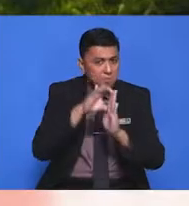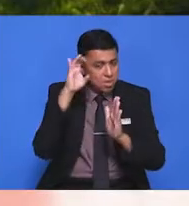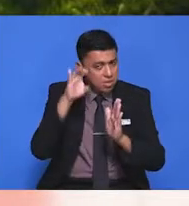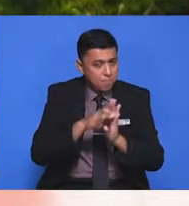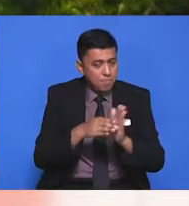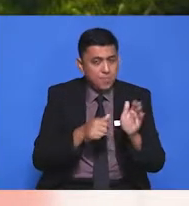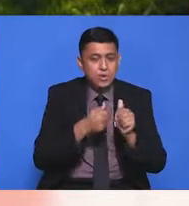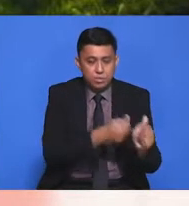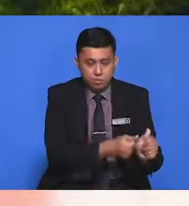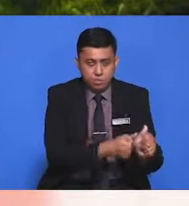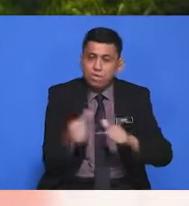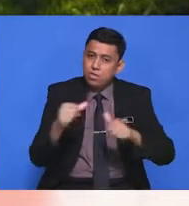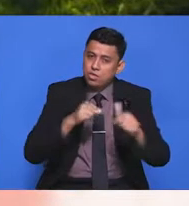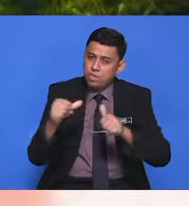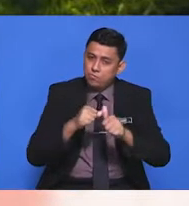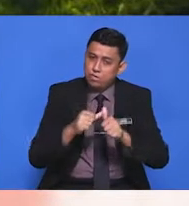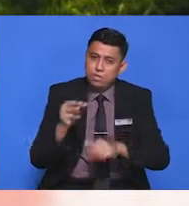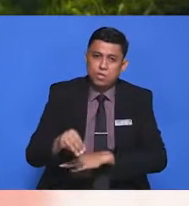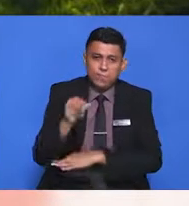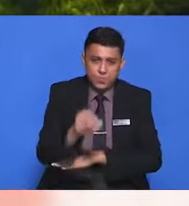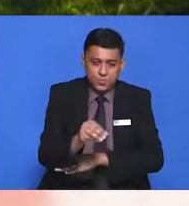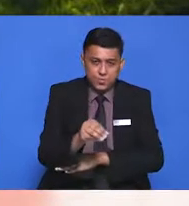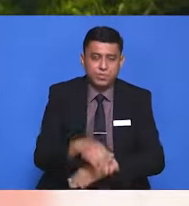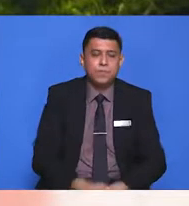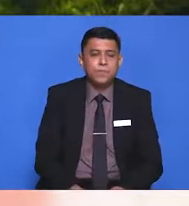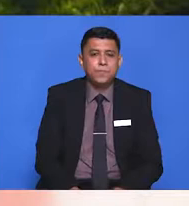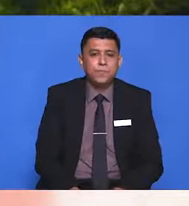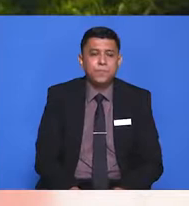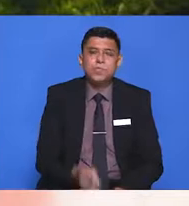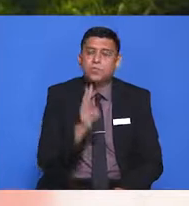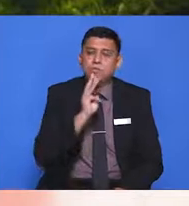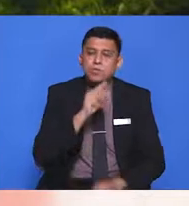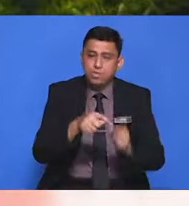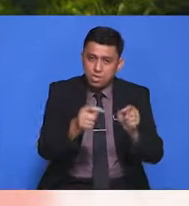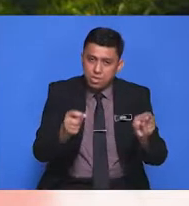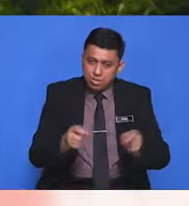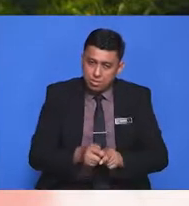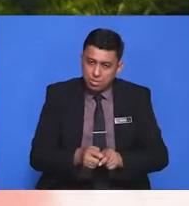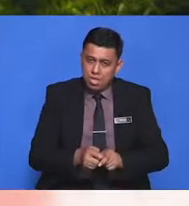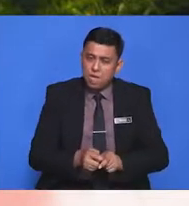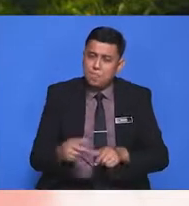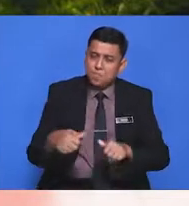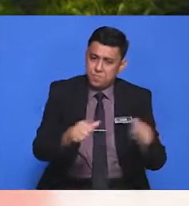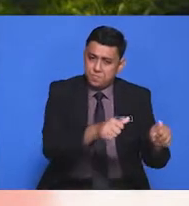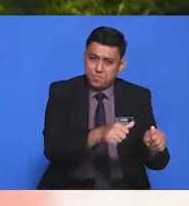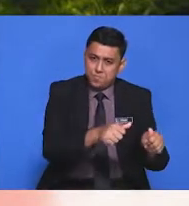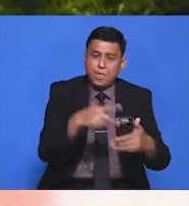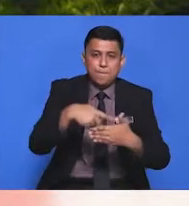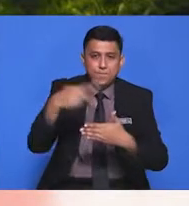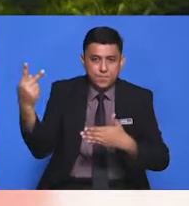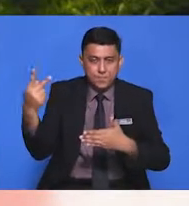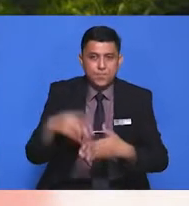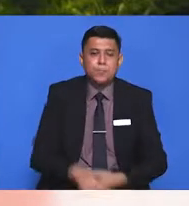murid-murid dapat melihat aktiviti pertanian di Tolsep. Air tasik ini mengairi kawasan sawah padi serta kawasan-kawasan